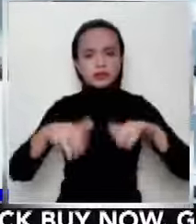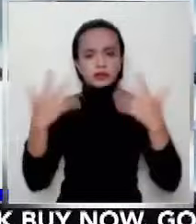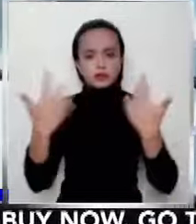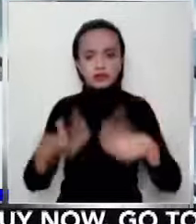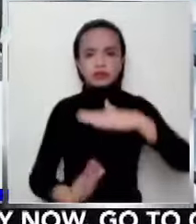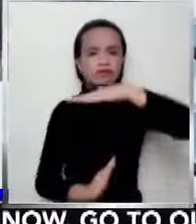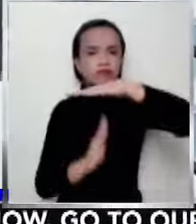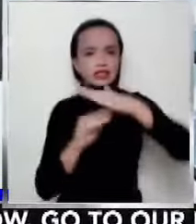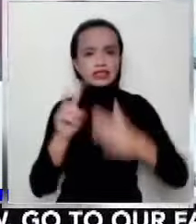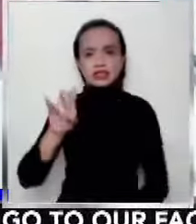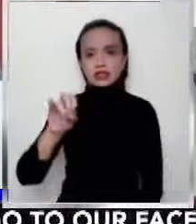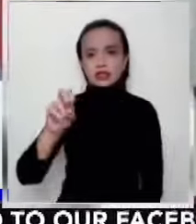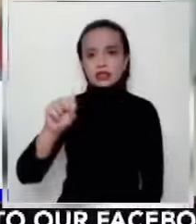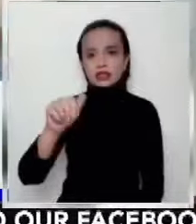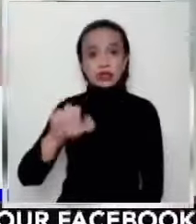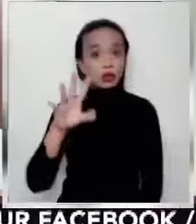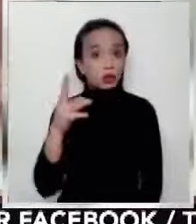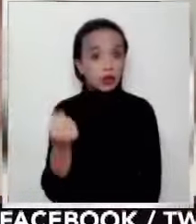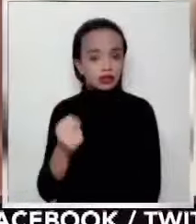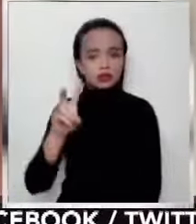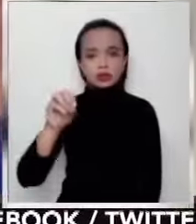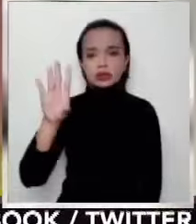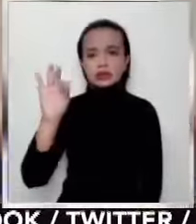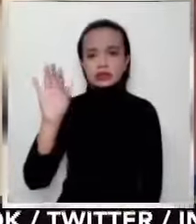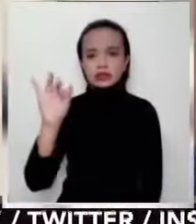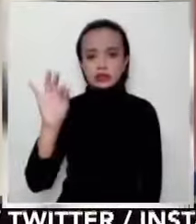noon pang 2019. Para sa GMA